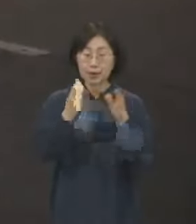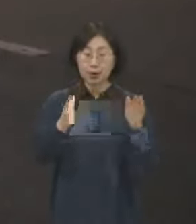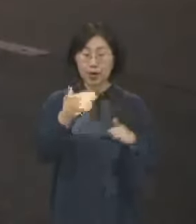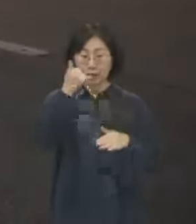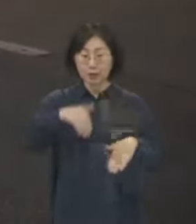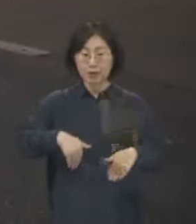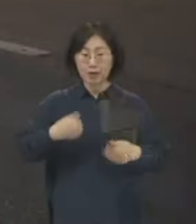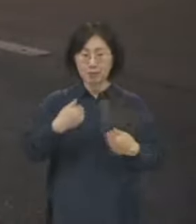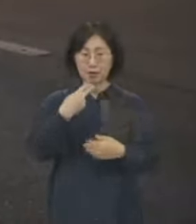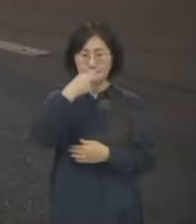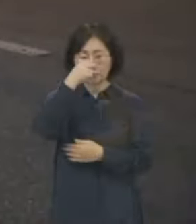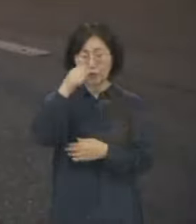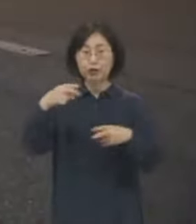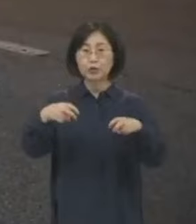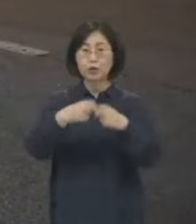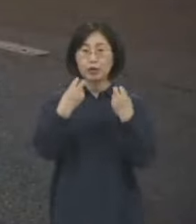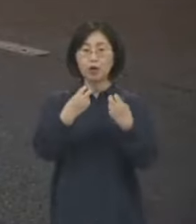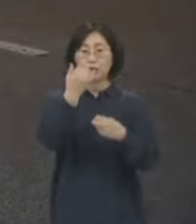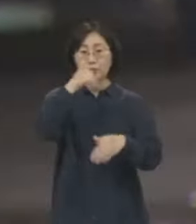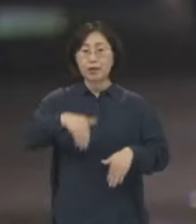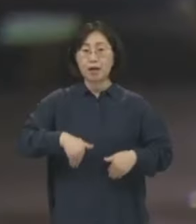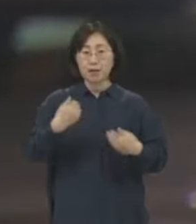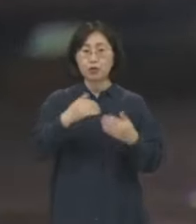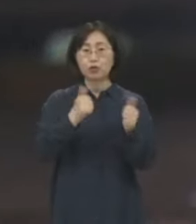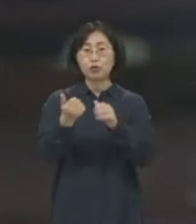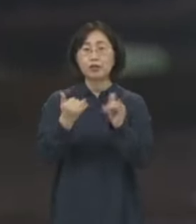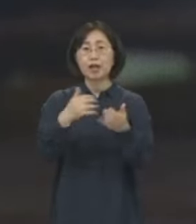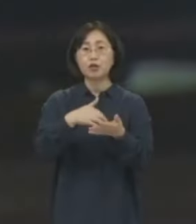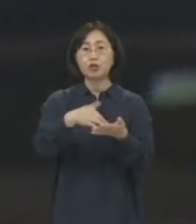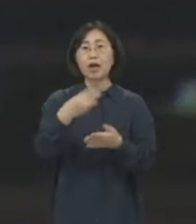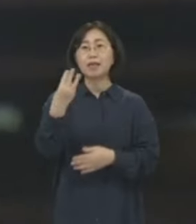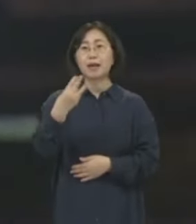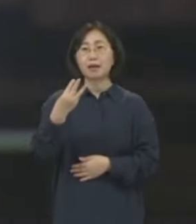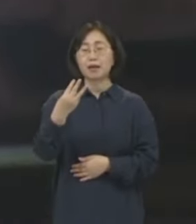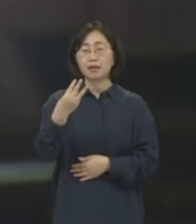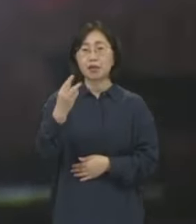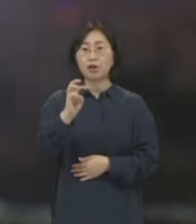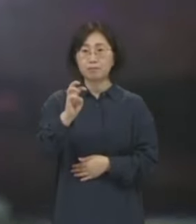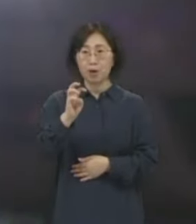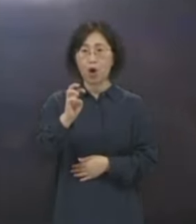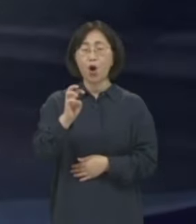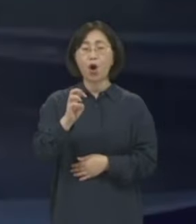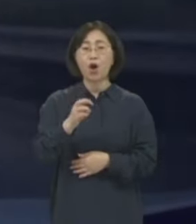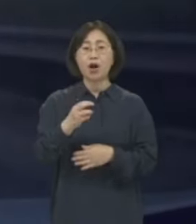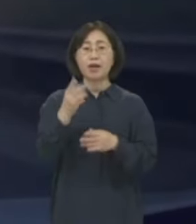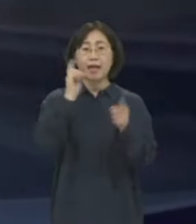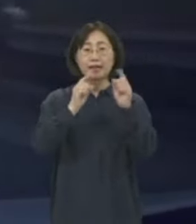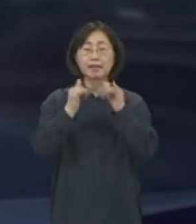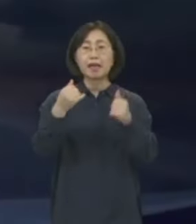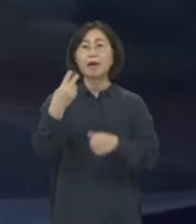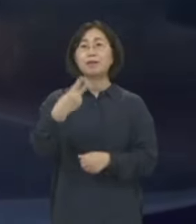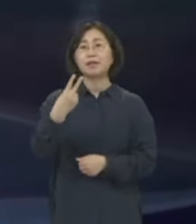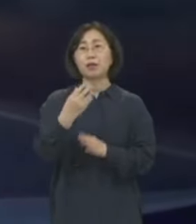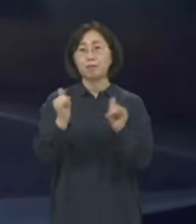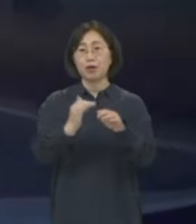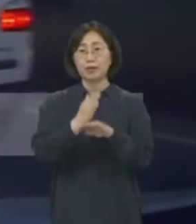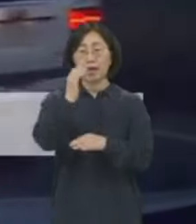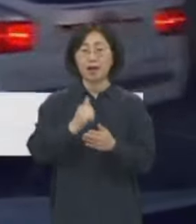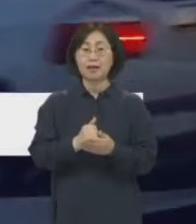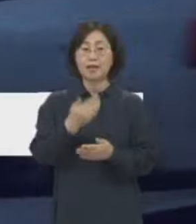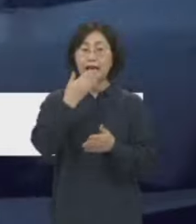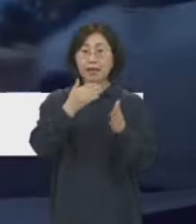충남에서 음주교통사고로 충남에서만 30명이 숨지고 2,000명 넘게 다쳤습니다. 지난 19일